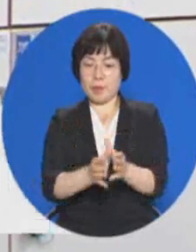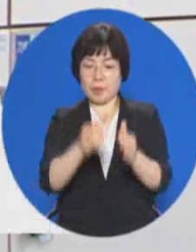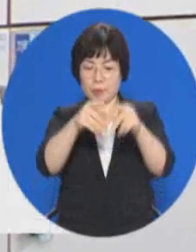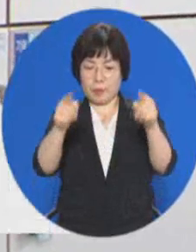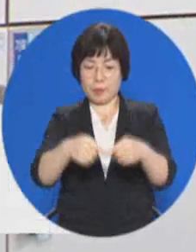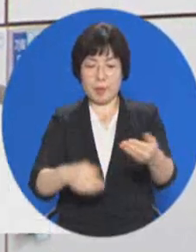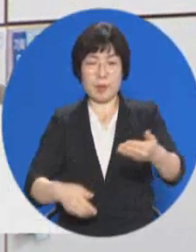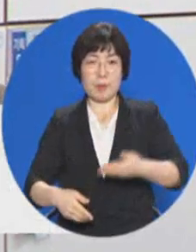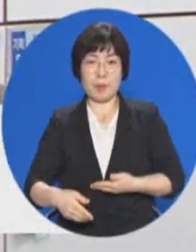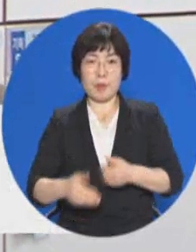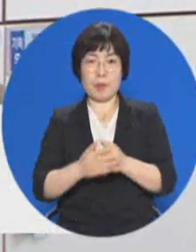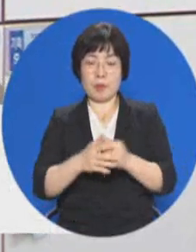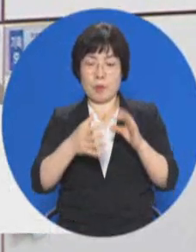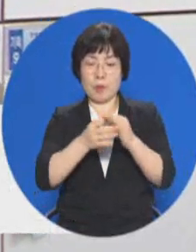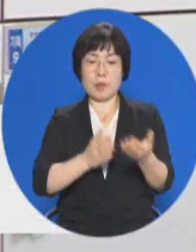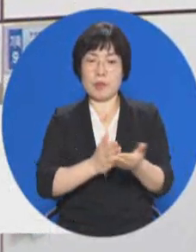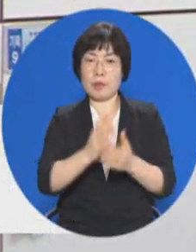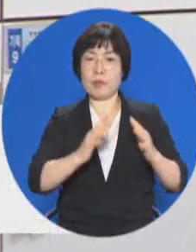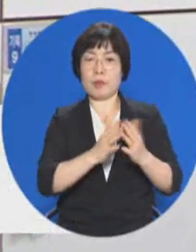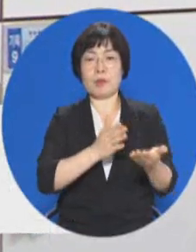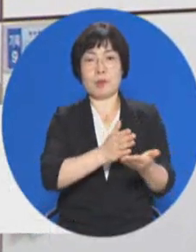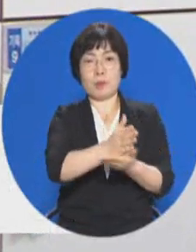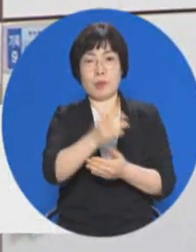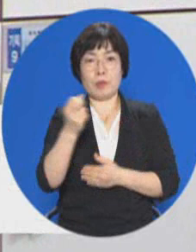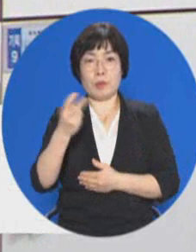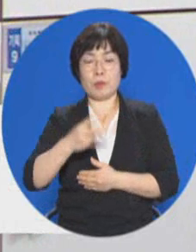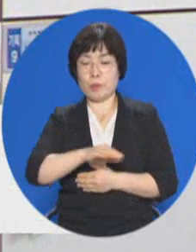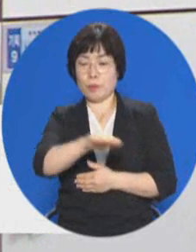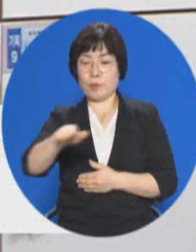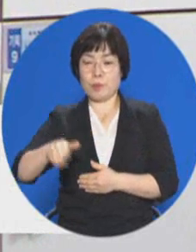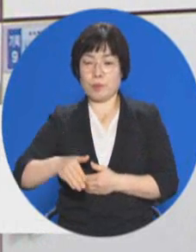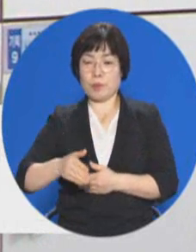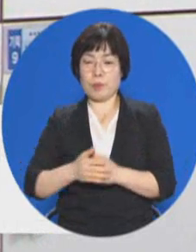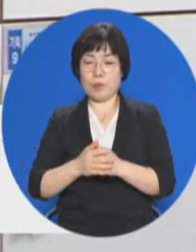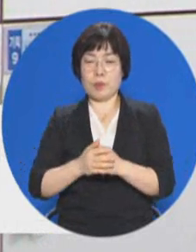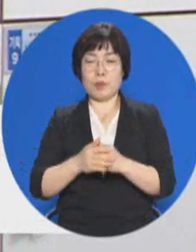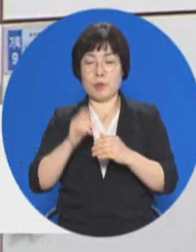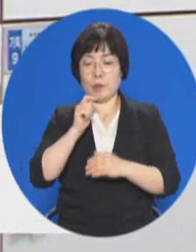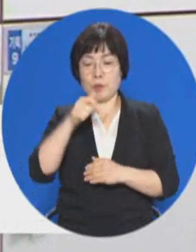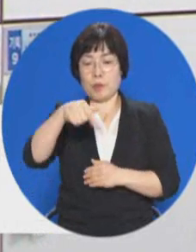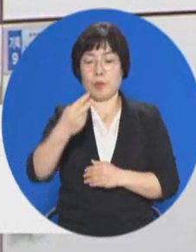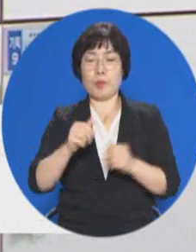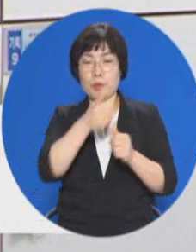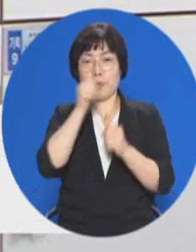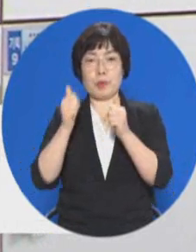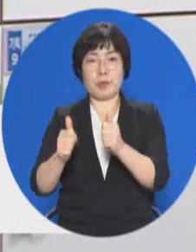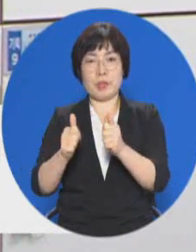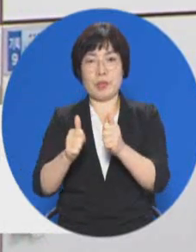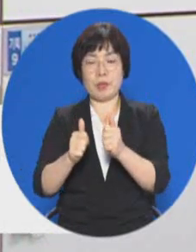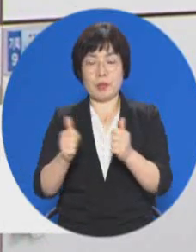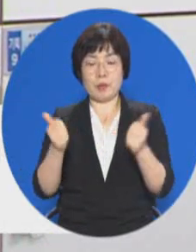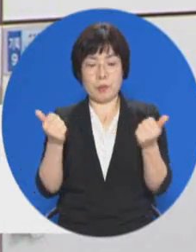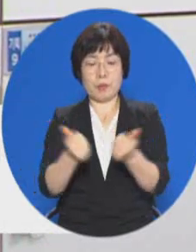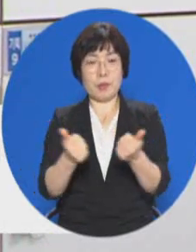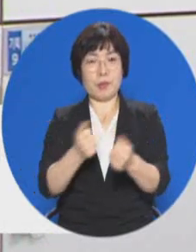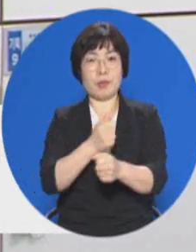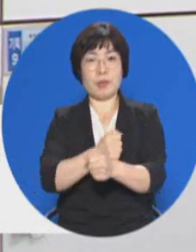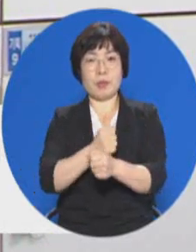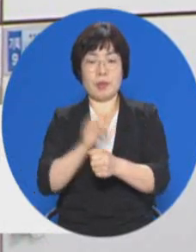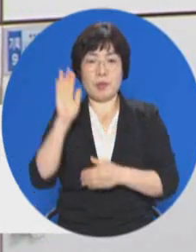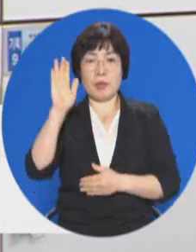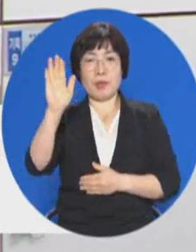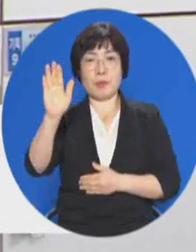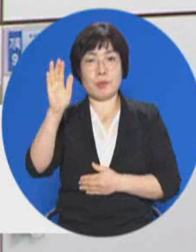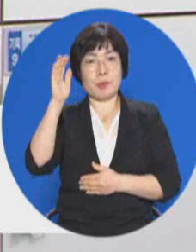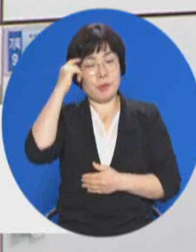나서 관련 부서인 건설과 또 우리 소속 고문 변호사인 변호사와 이렇게 상의해서 앞으로